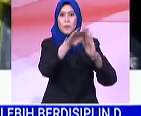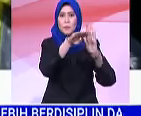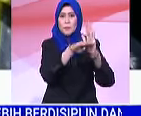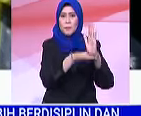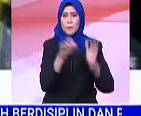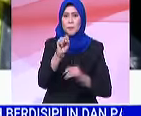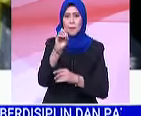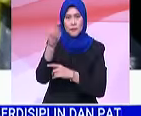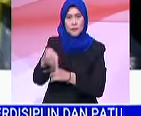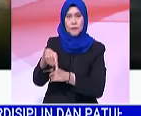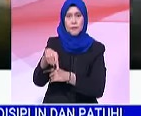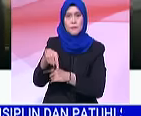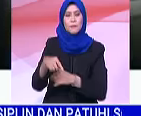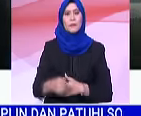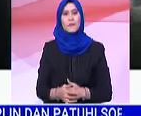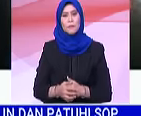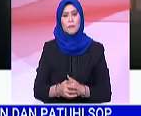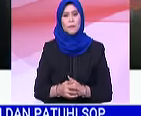SOP yang telah ditetapkan ini.